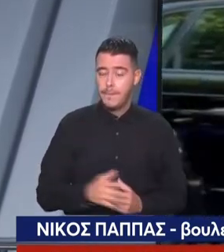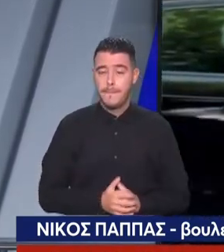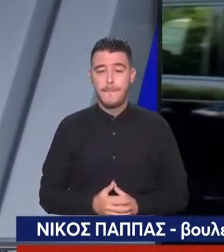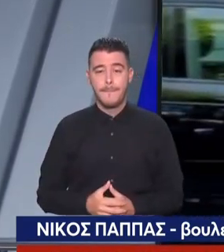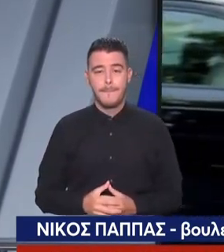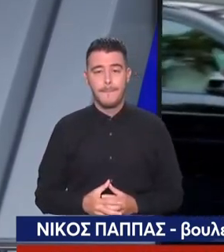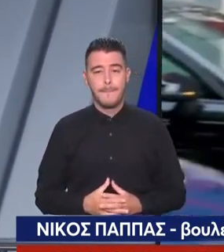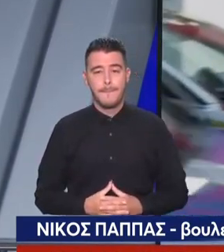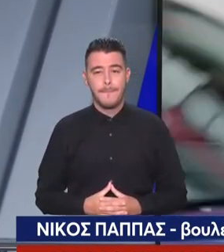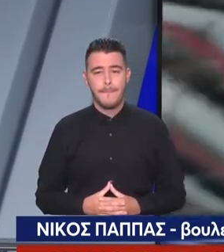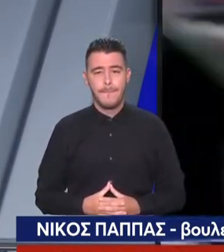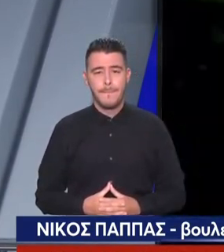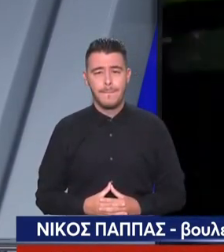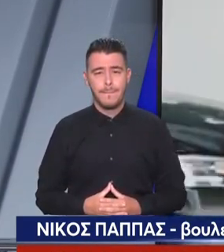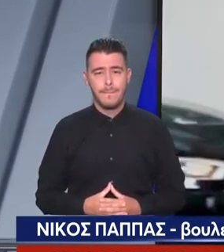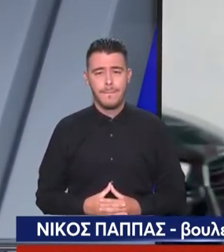υπόλοιπα.